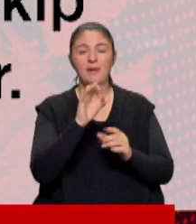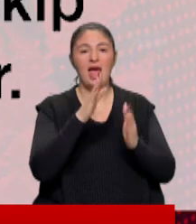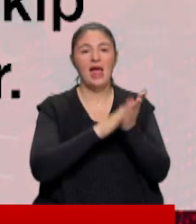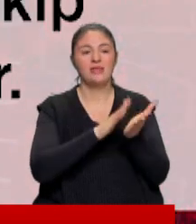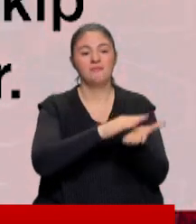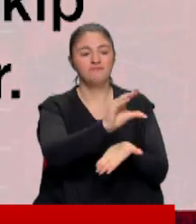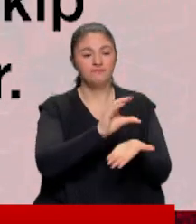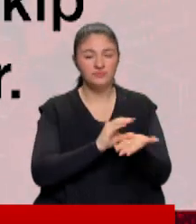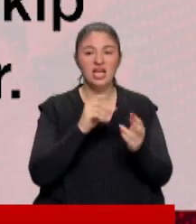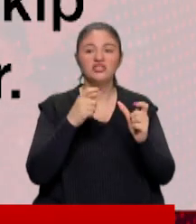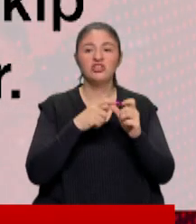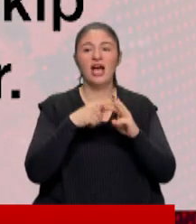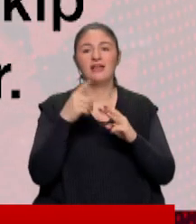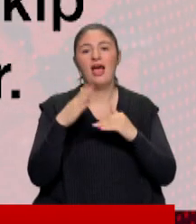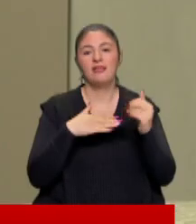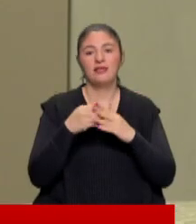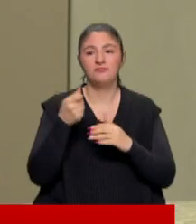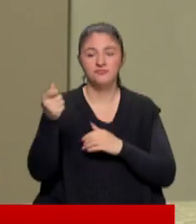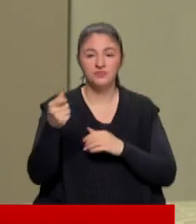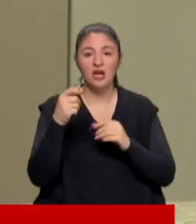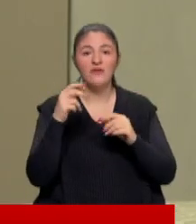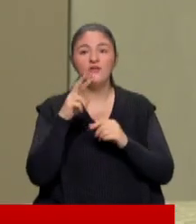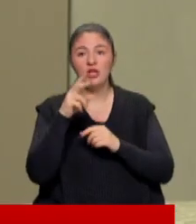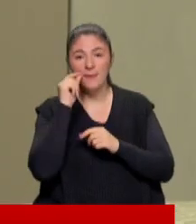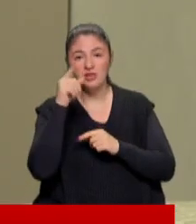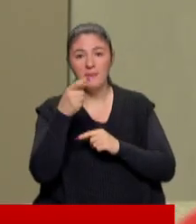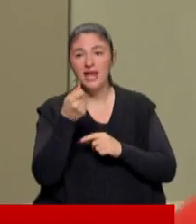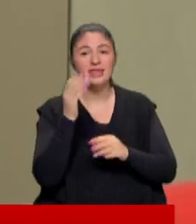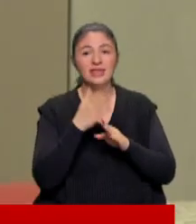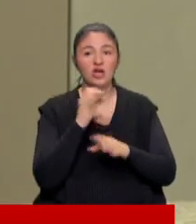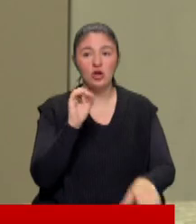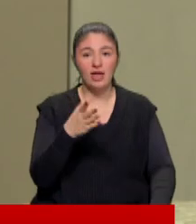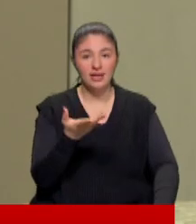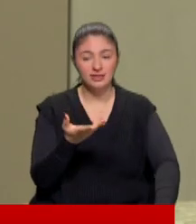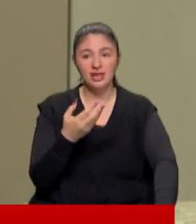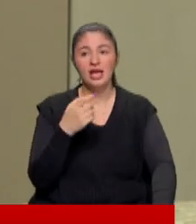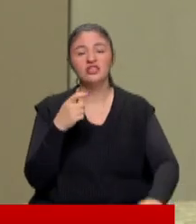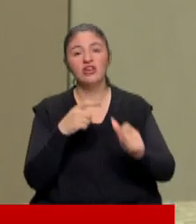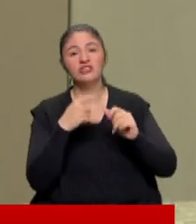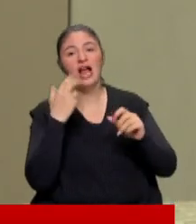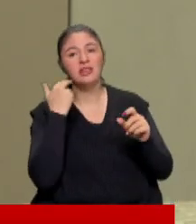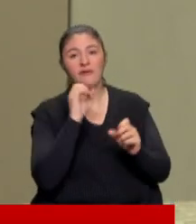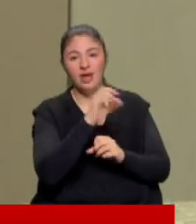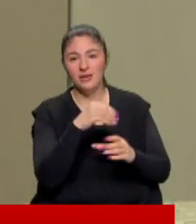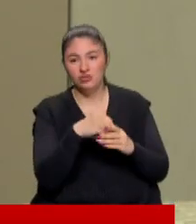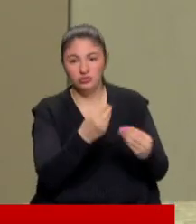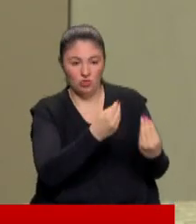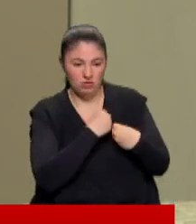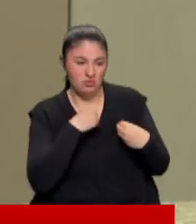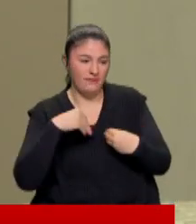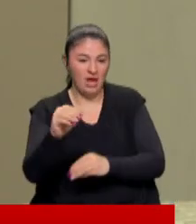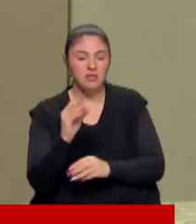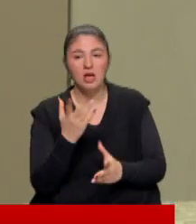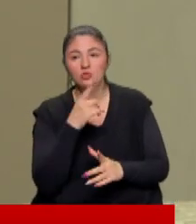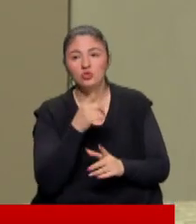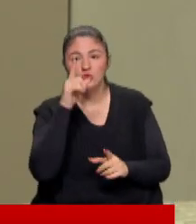elden çekip Seçil Erzan'a elden teslim etmiştir. Volkan Bahçekapılı size bu parayı niye gönderdi? Seçil Hanım'a verilmek üzere gönderdi bana onu. Ama